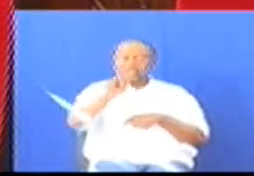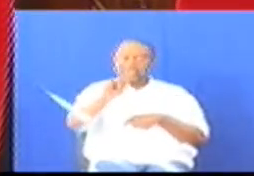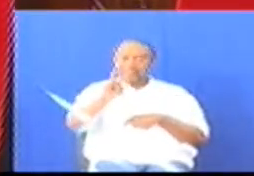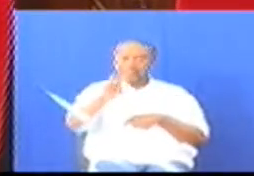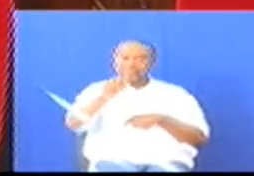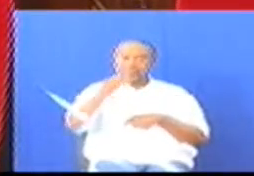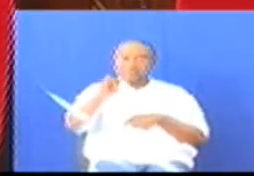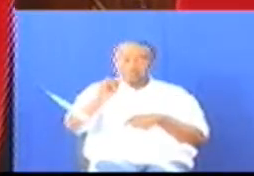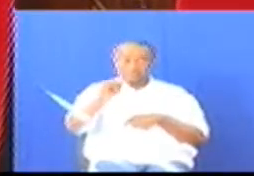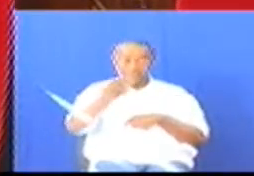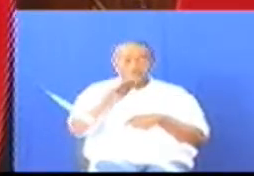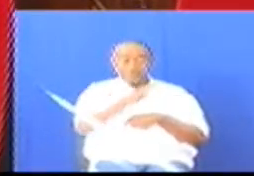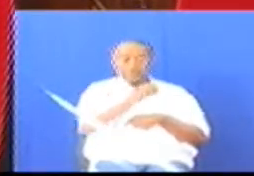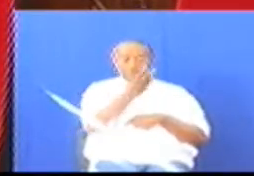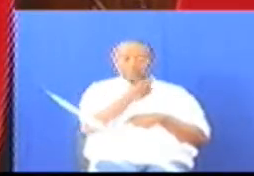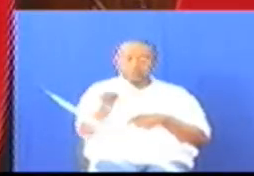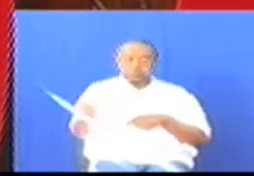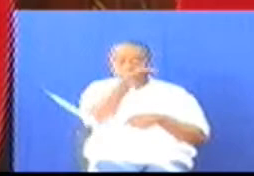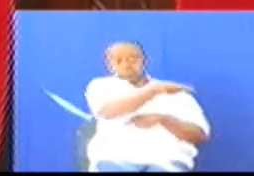ya bilioni